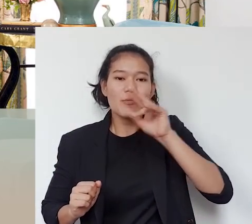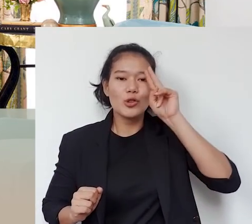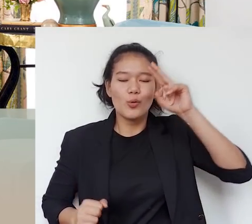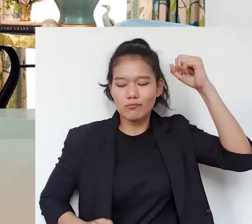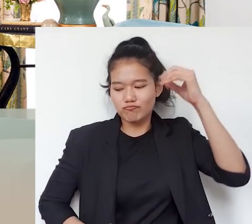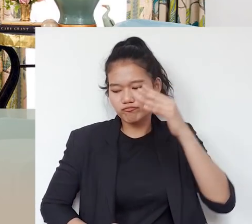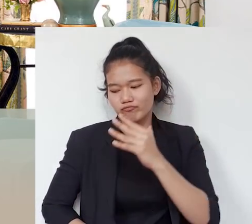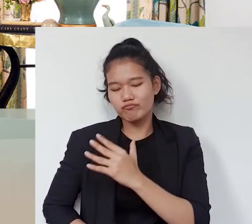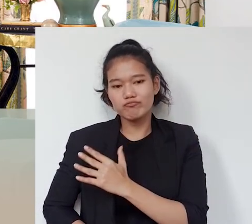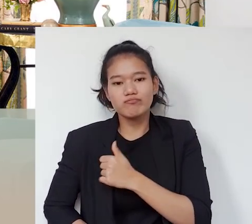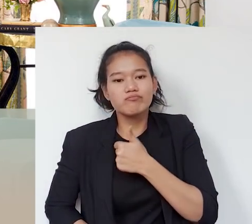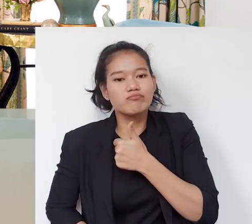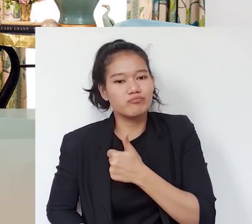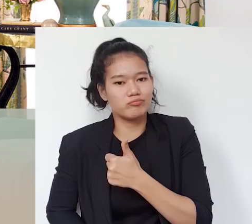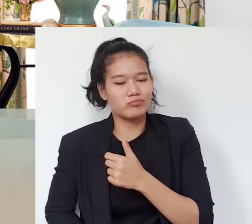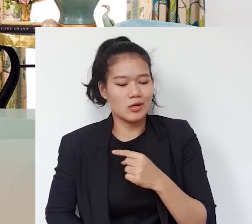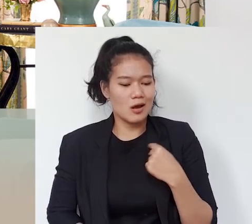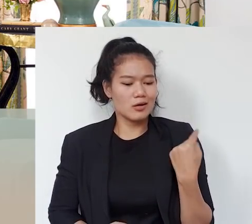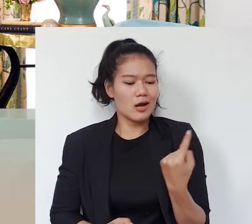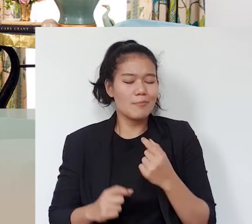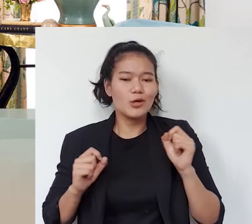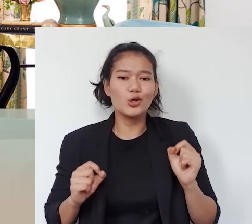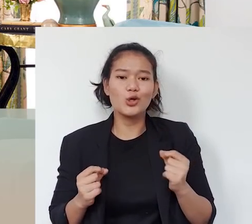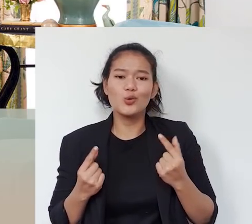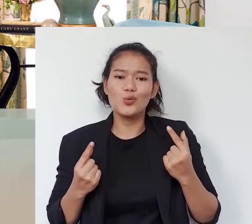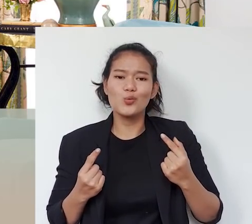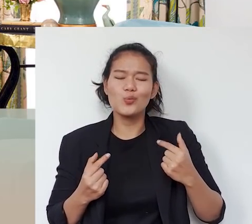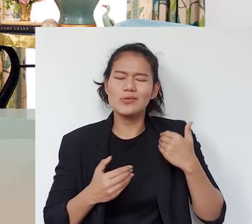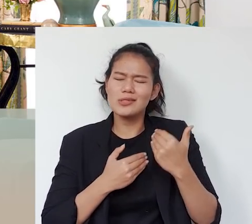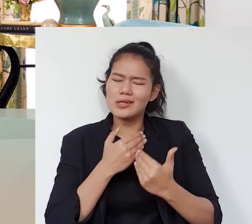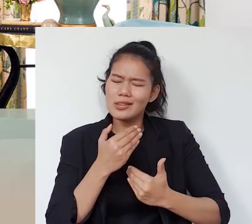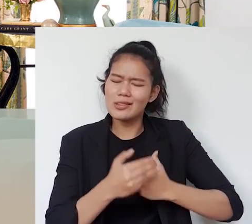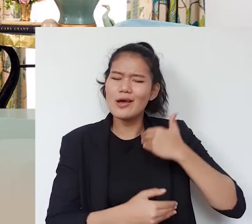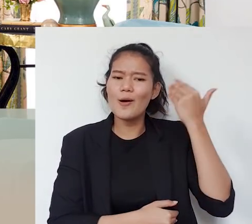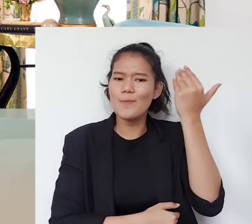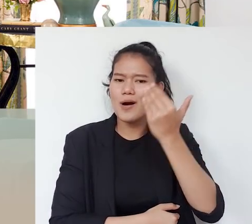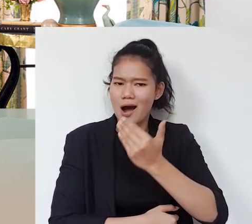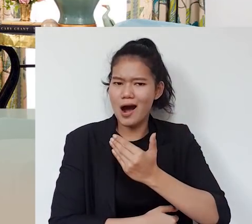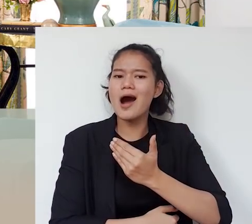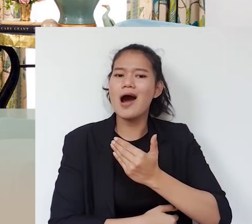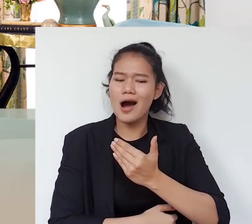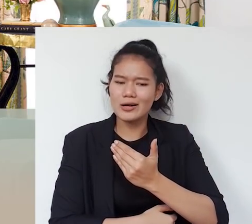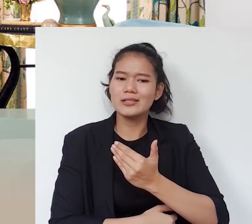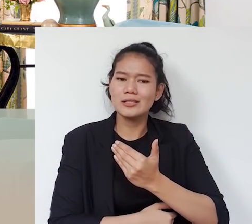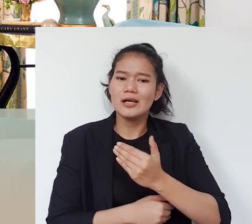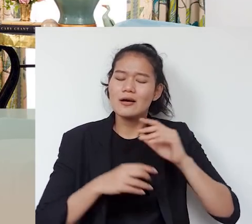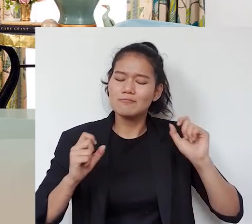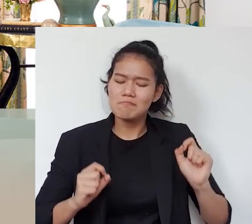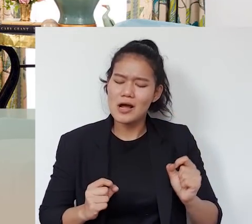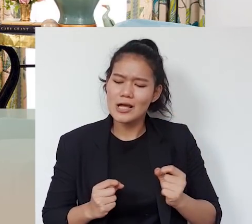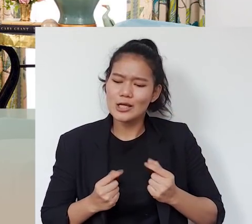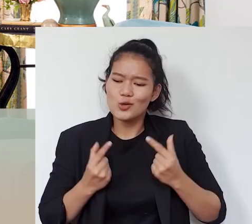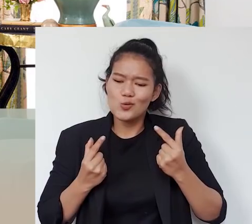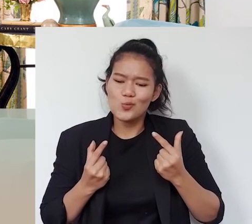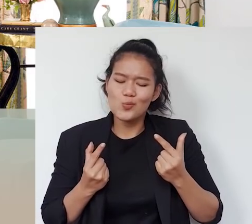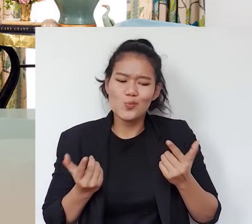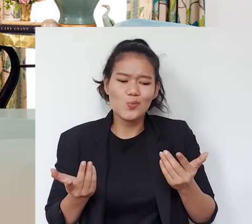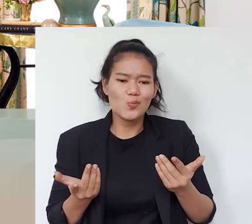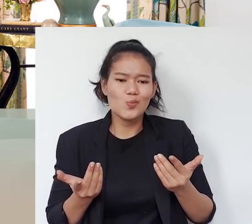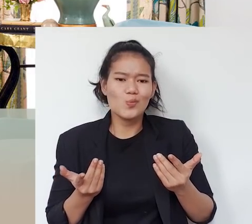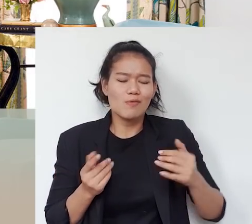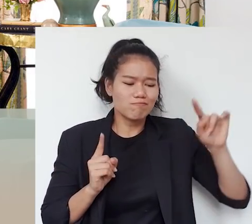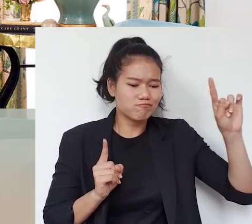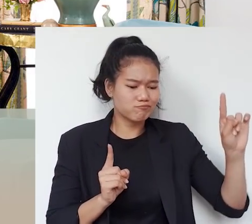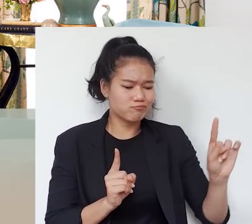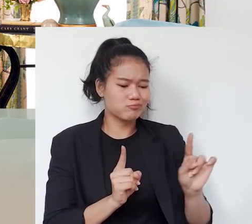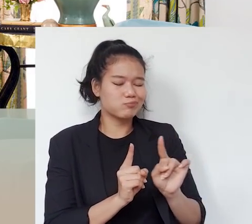bagi firman-Mu. Dan hidup kami setiap hari kiranya menjadi hidup di mana kami